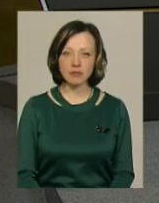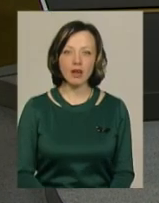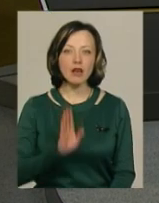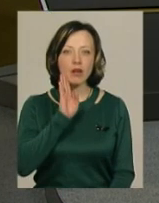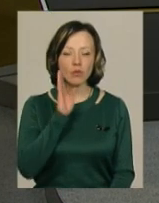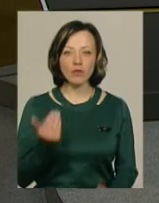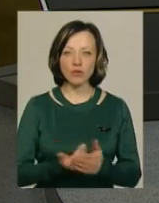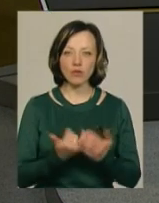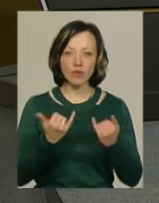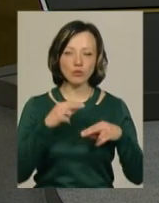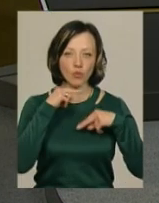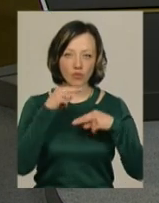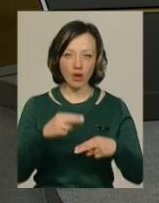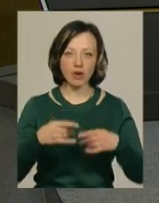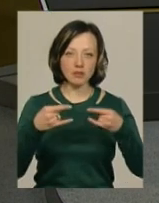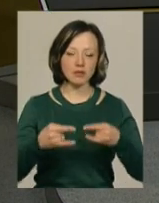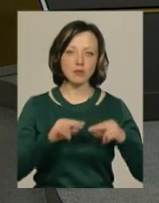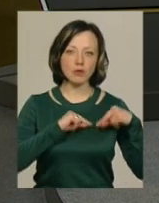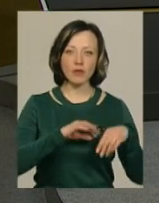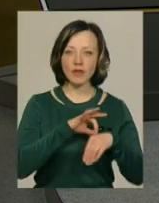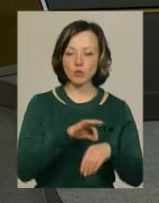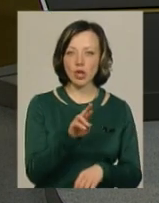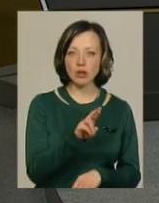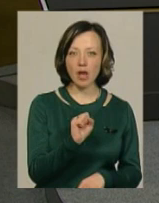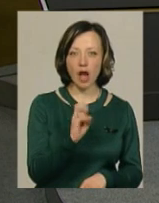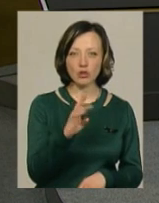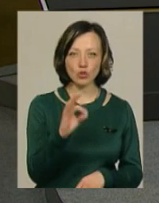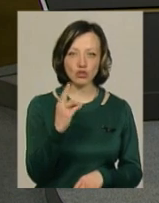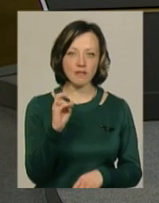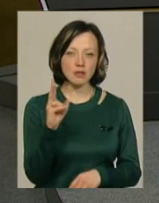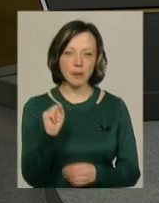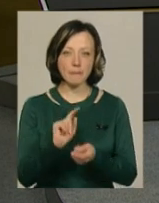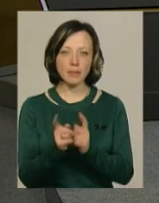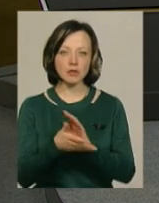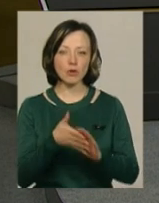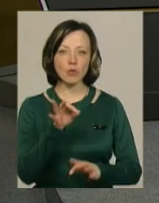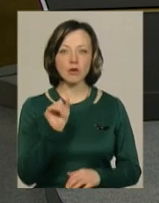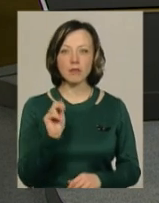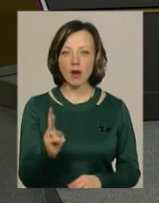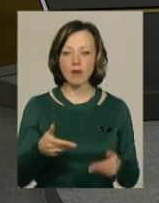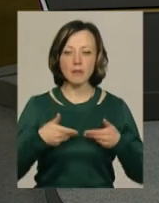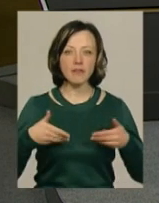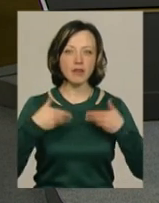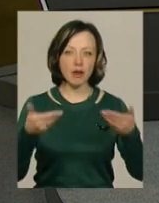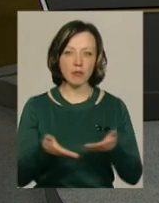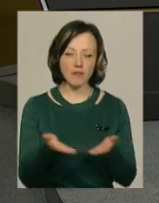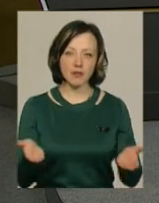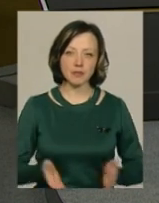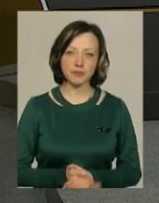Ранковий випуск новин до вашої уваги. В студії працюють ведуча Ярослава Антошевська, перекладач на жестову мову Ольга Рибак. Ми вітаємо вас.